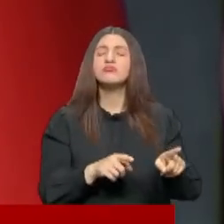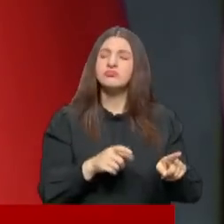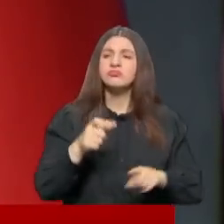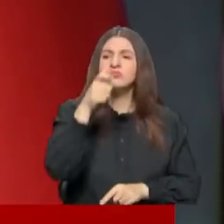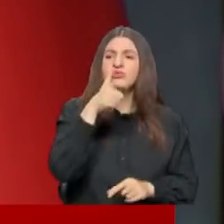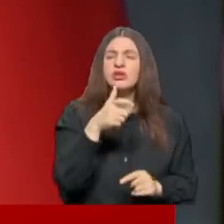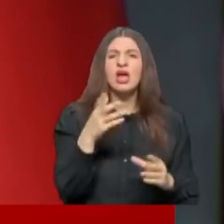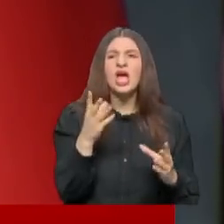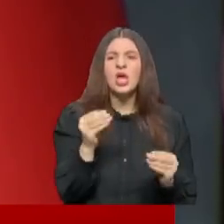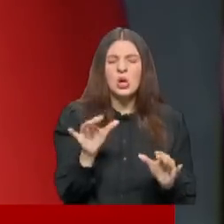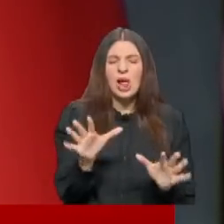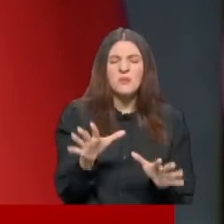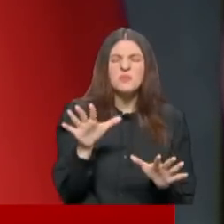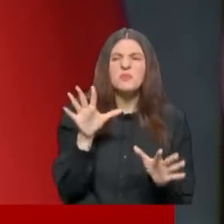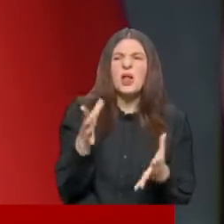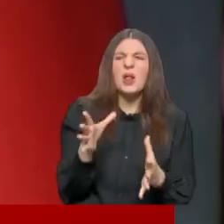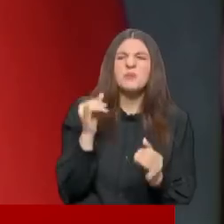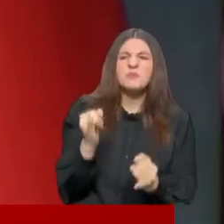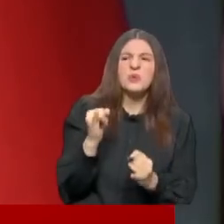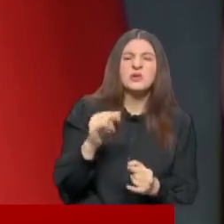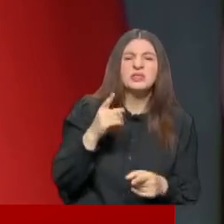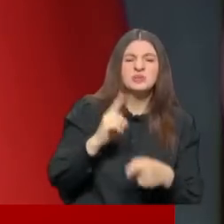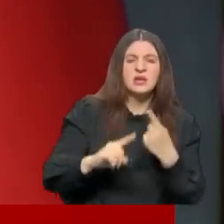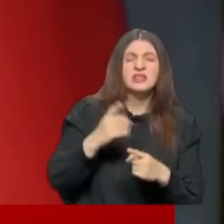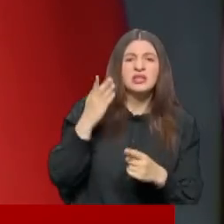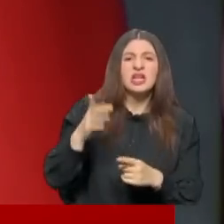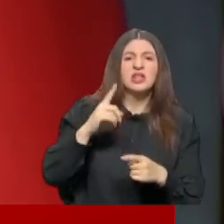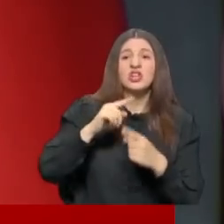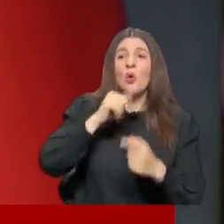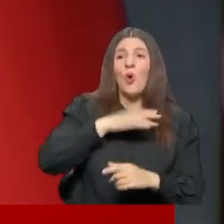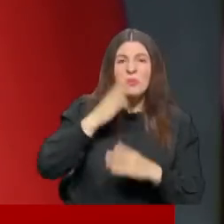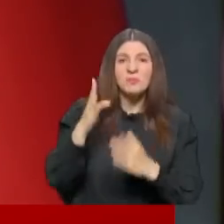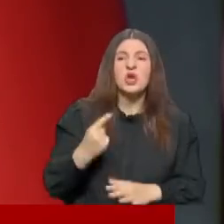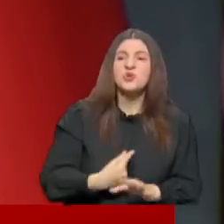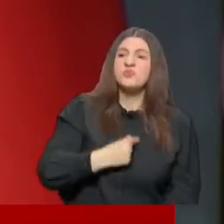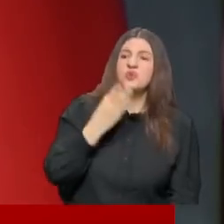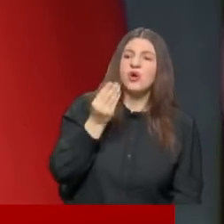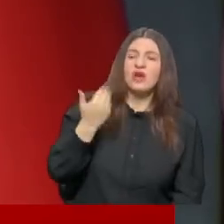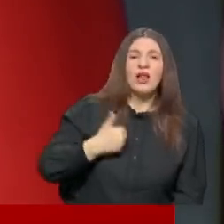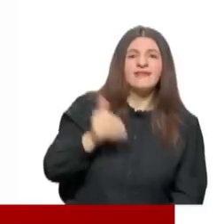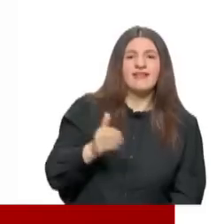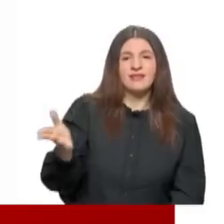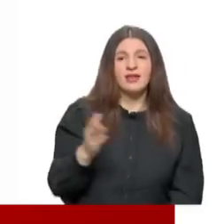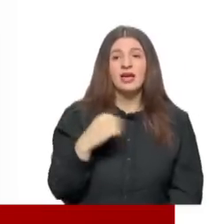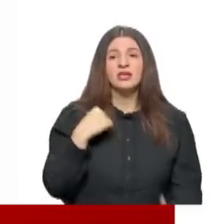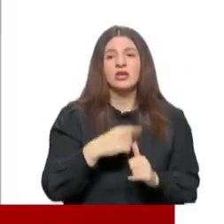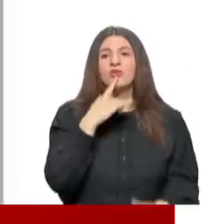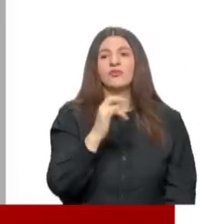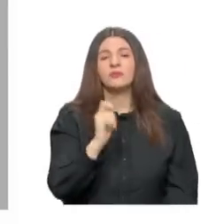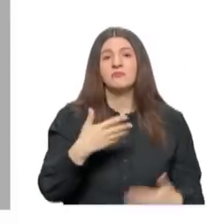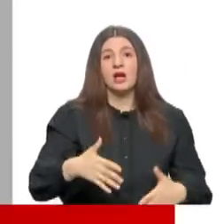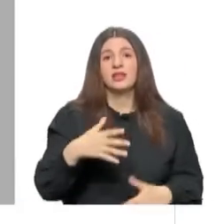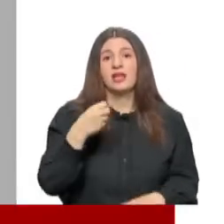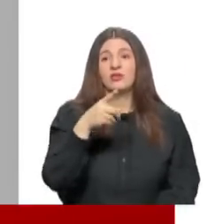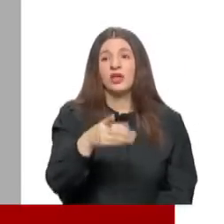Ülkenin en çürük siyasetçisi Kılıçdaroğlu'ndan bile medet umacak hale geldiler. Yine küfür etmişsin,